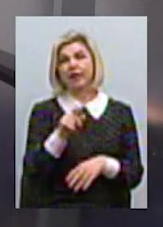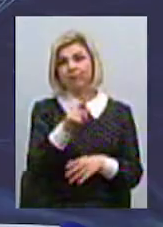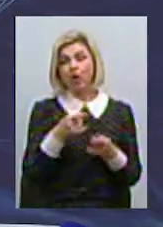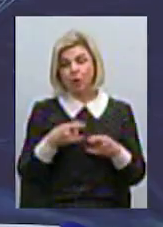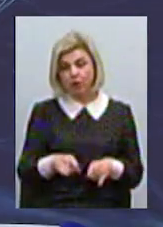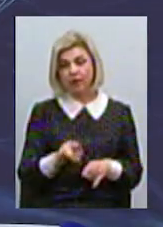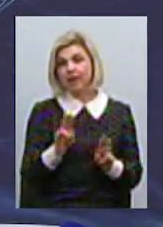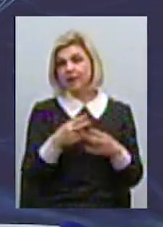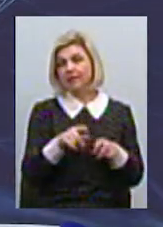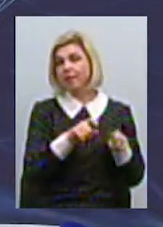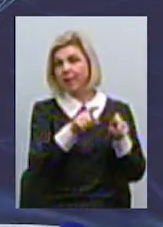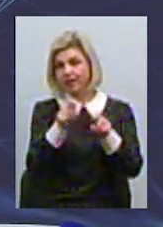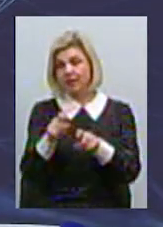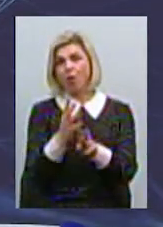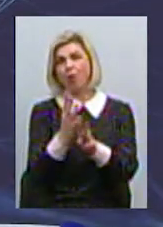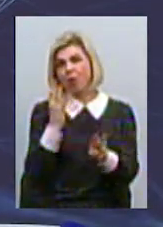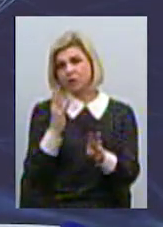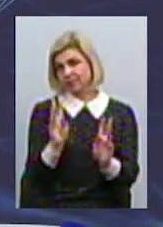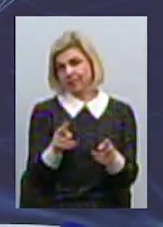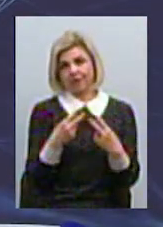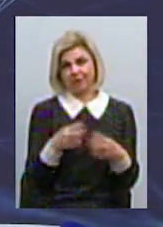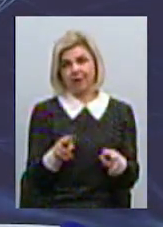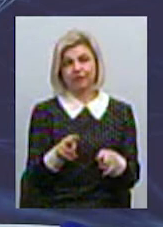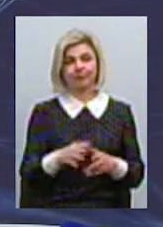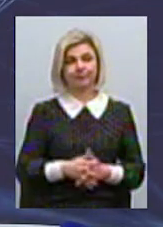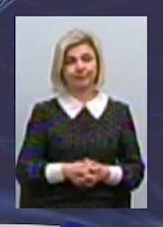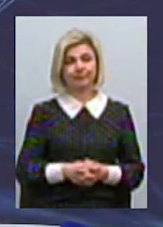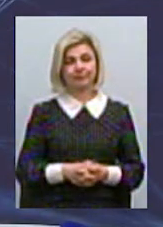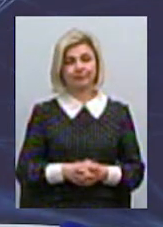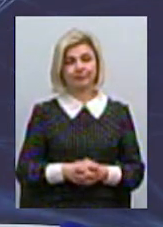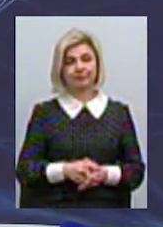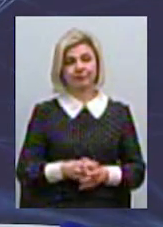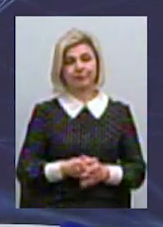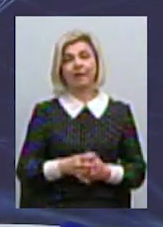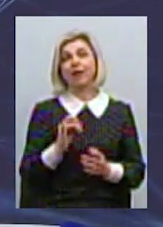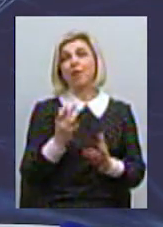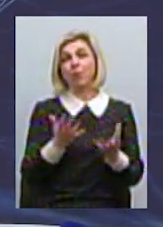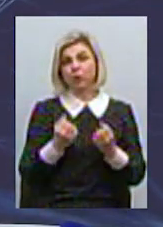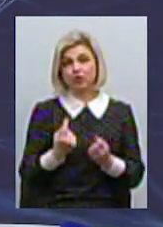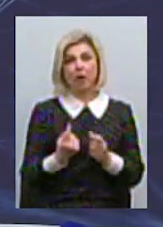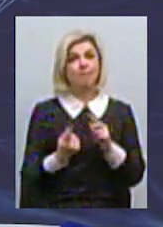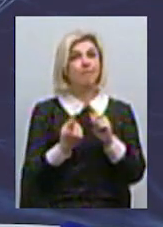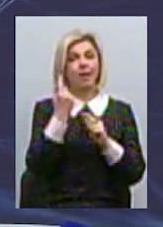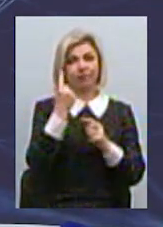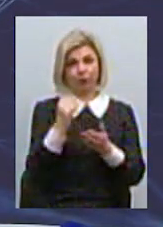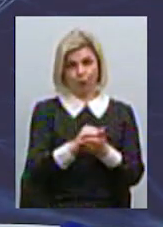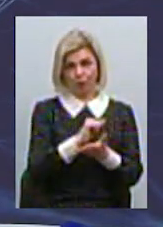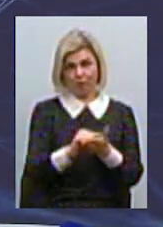не треба ходити до чиновників, стояти в чергах і шукати, яким чином отримати свій перший документ. Крім